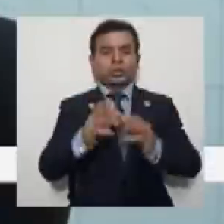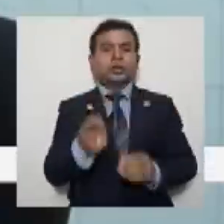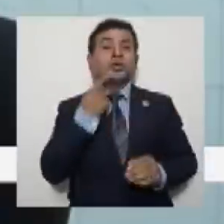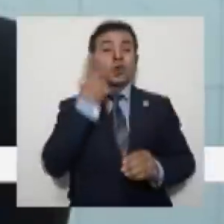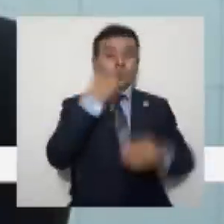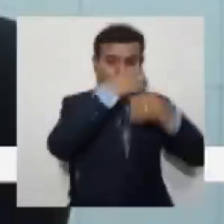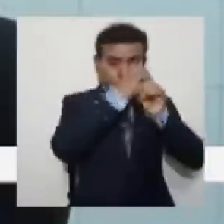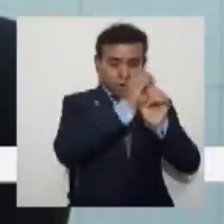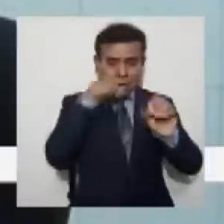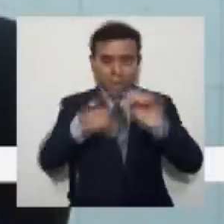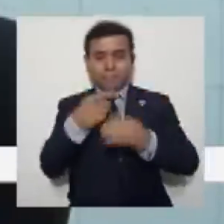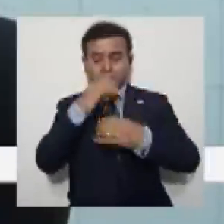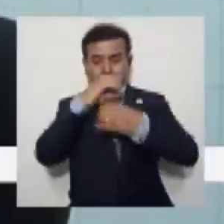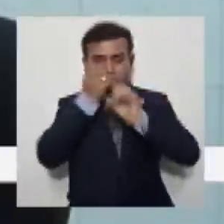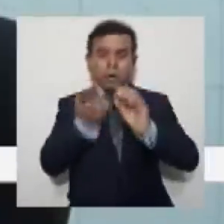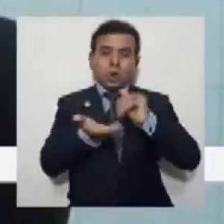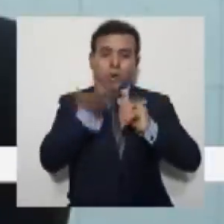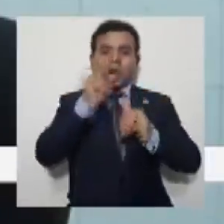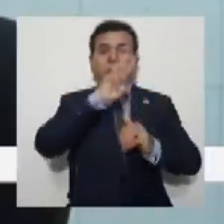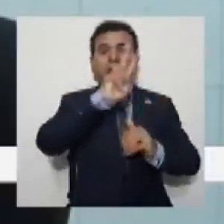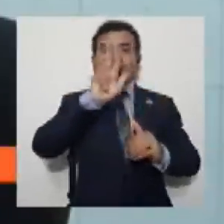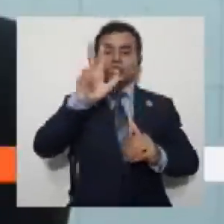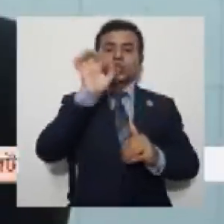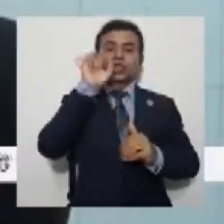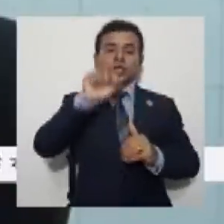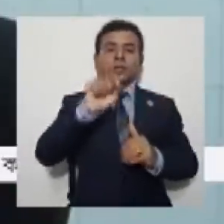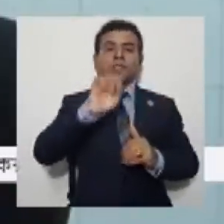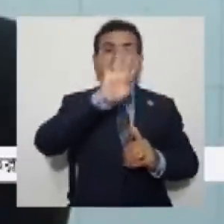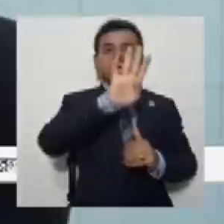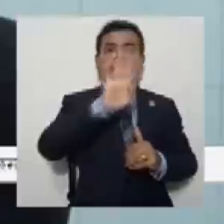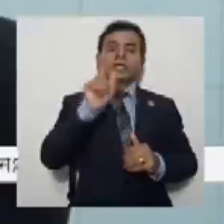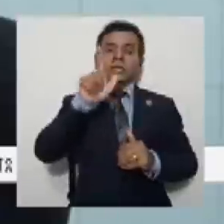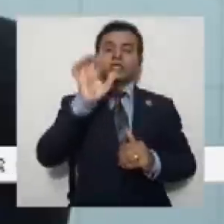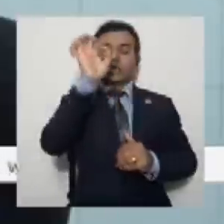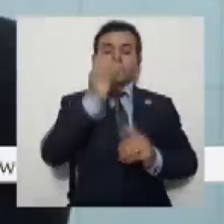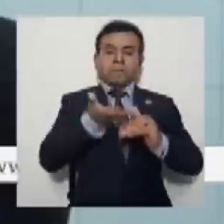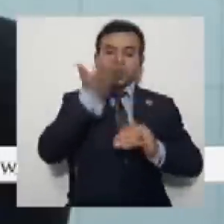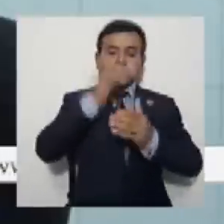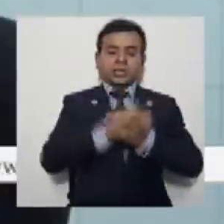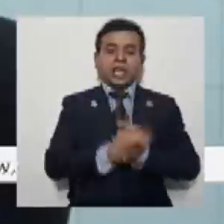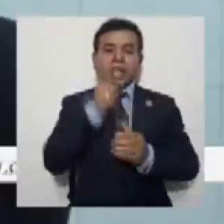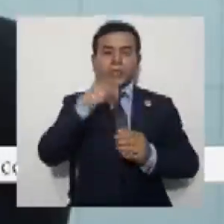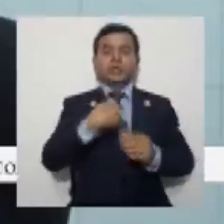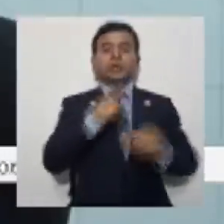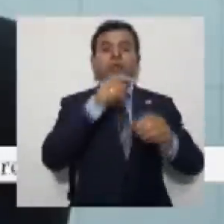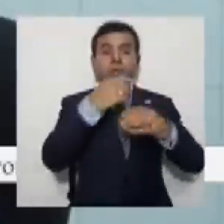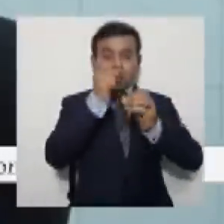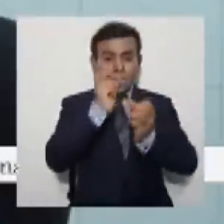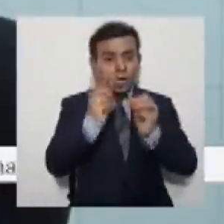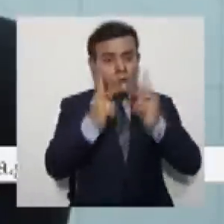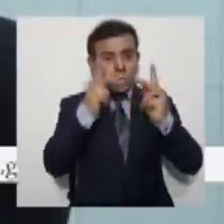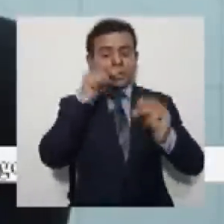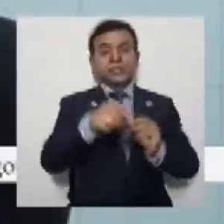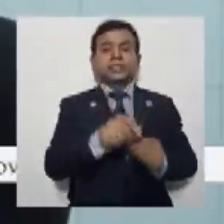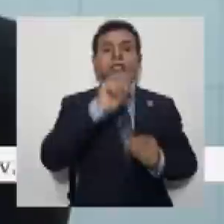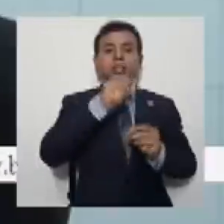28.47% বেশি এবং পরীক্ষা করা 10.34% বেশি। আমরা এ পর্যন্ত পরীক্ষা